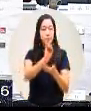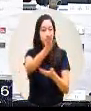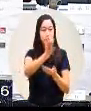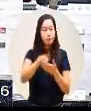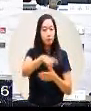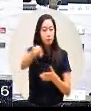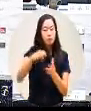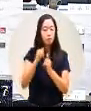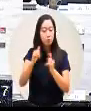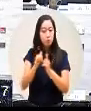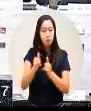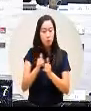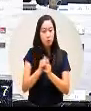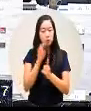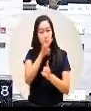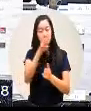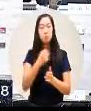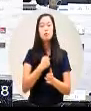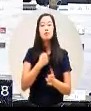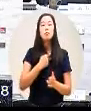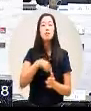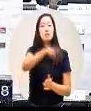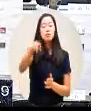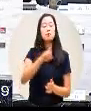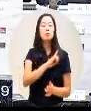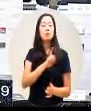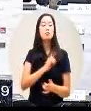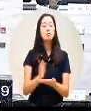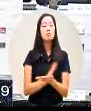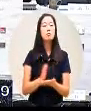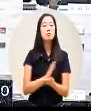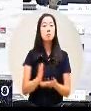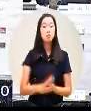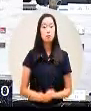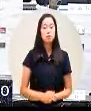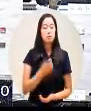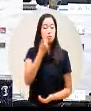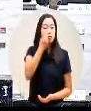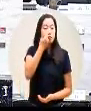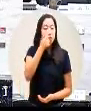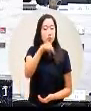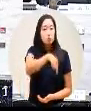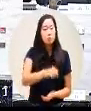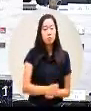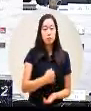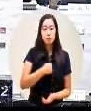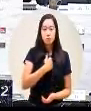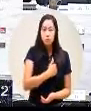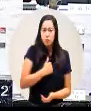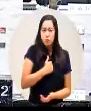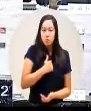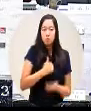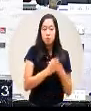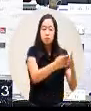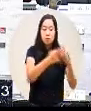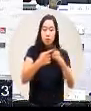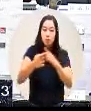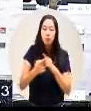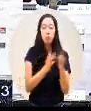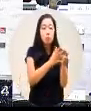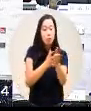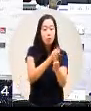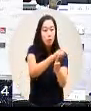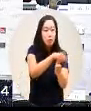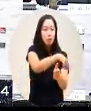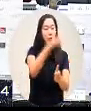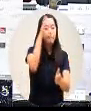雄市民大家去评断啦吼，看到底是遮善良来议会咨询个遮老师